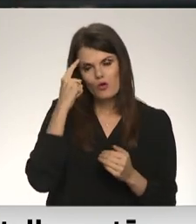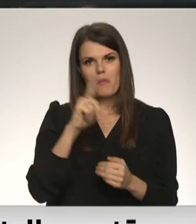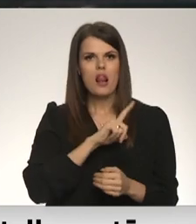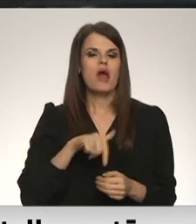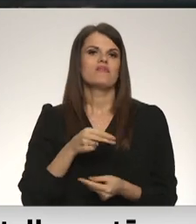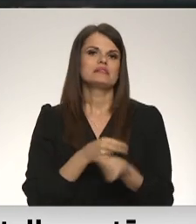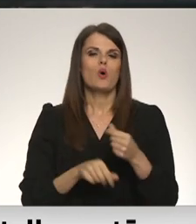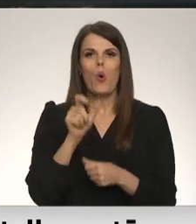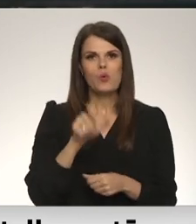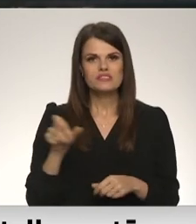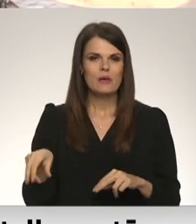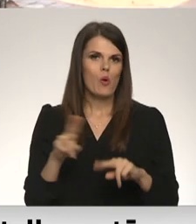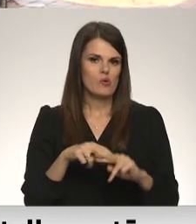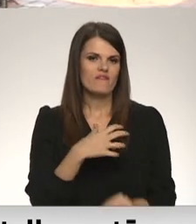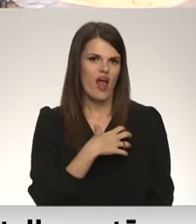gan valdība.